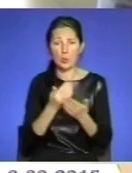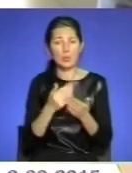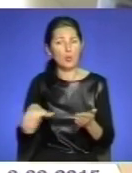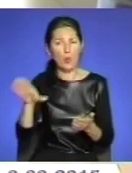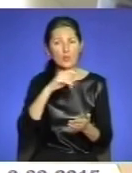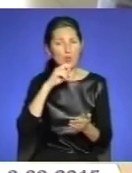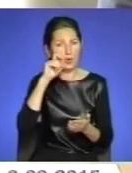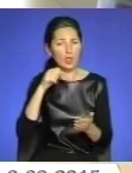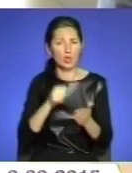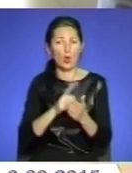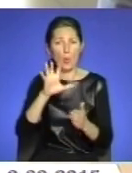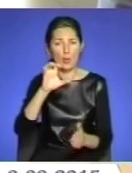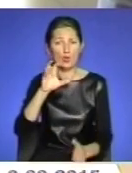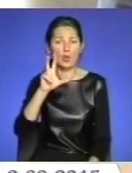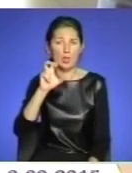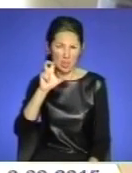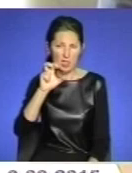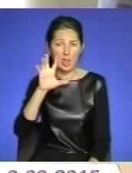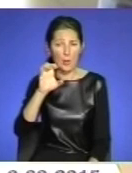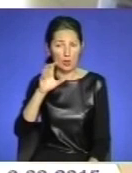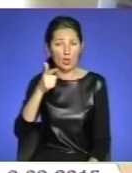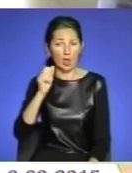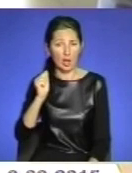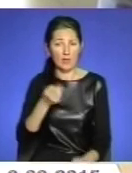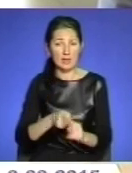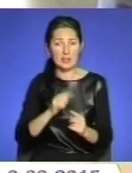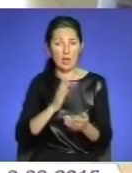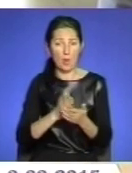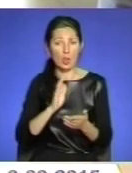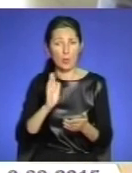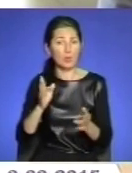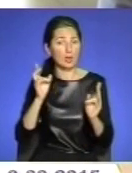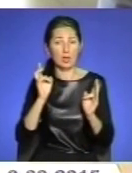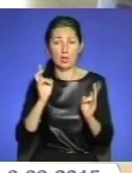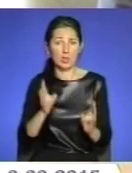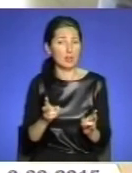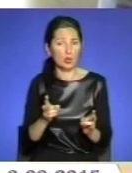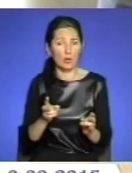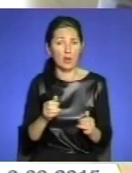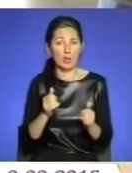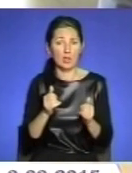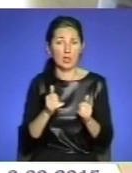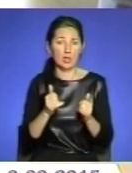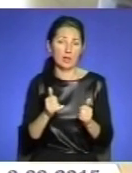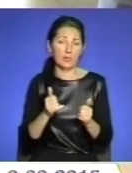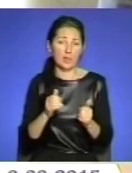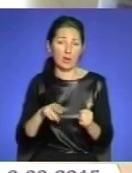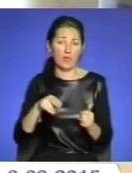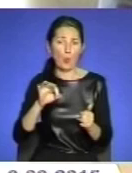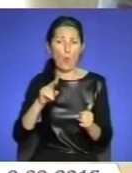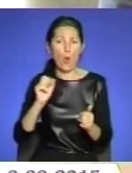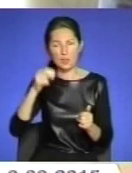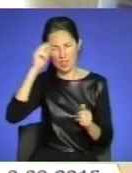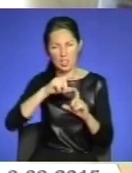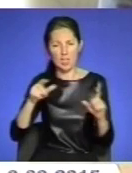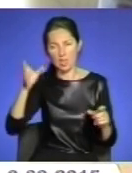до 300-500 гривень, це мала би бути катастрофа, напевне, взагалі по дошкільній науці. А так